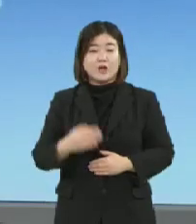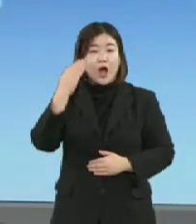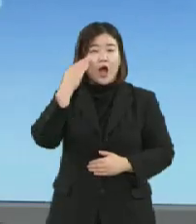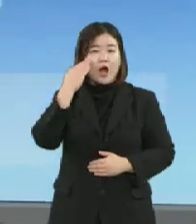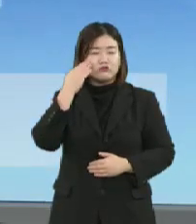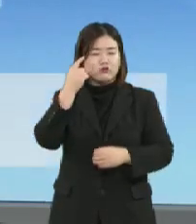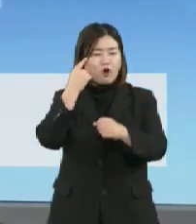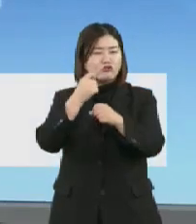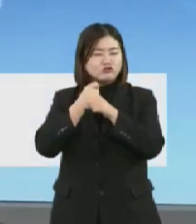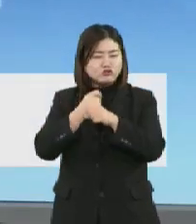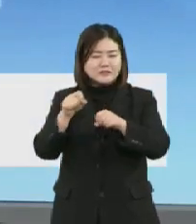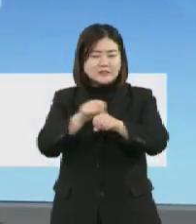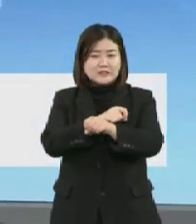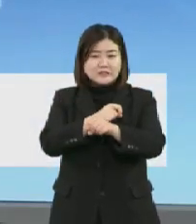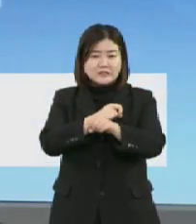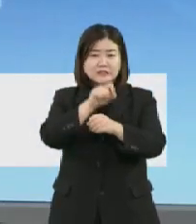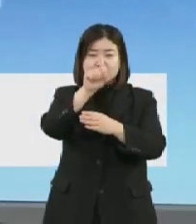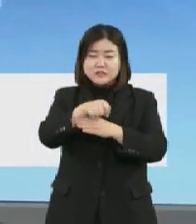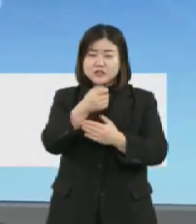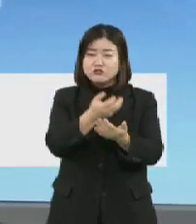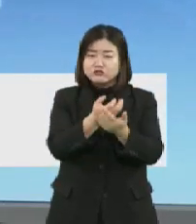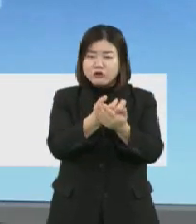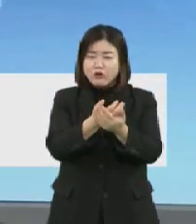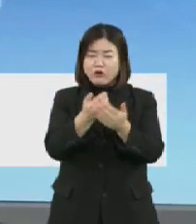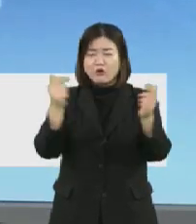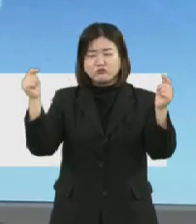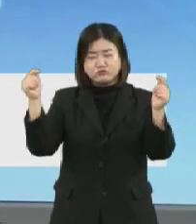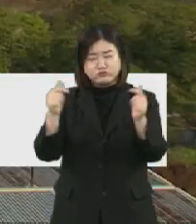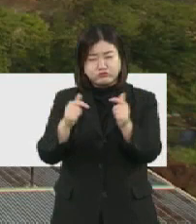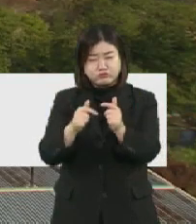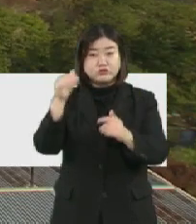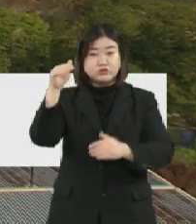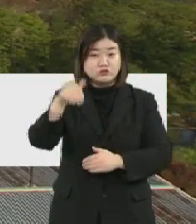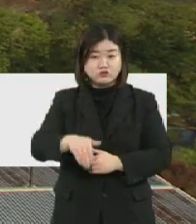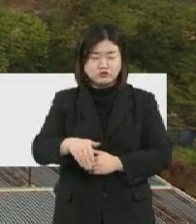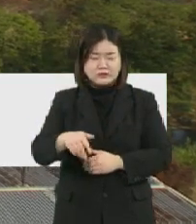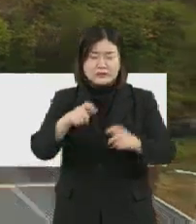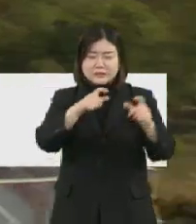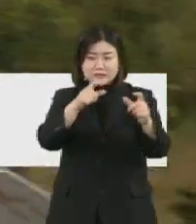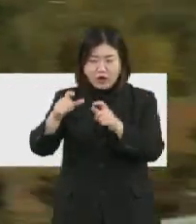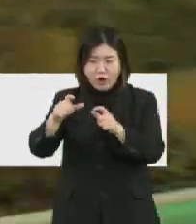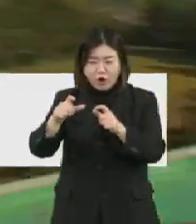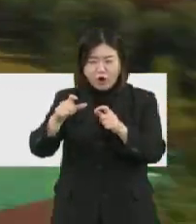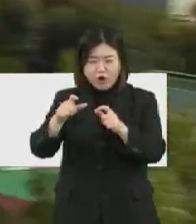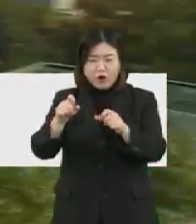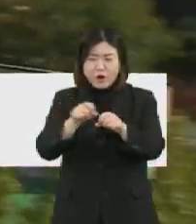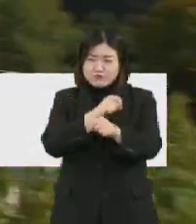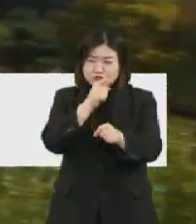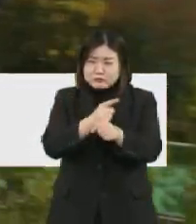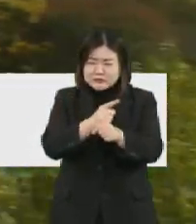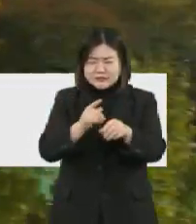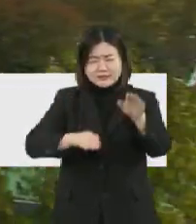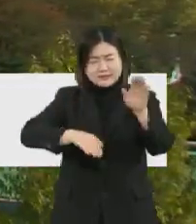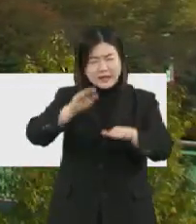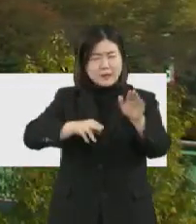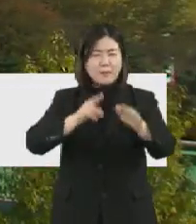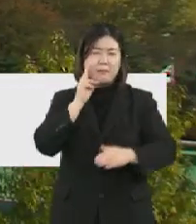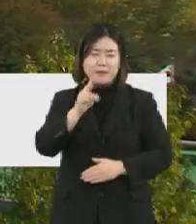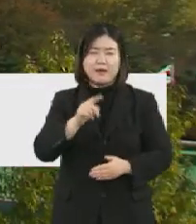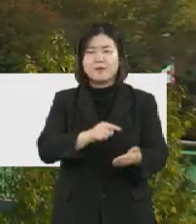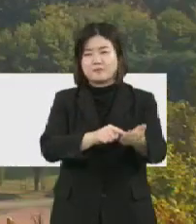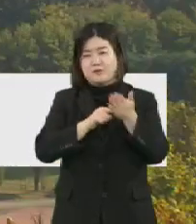국내의 연구 개발 특허출원 감소세가 이어지고 있는 가운데 지역간 특허 품질 양극화가 심화되고 있는 것으로